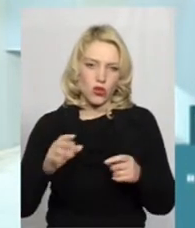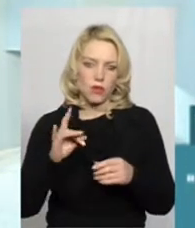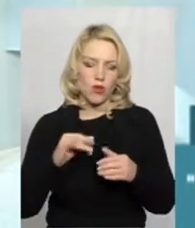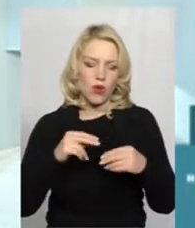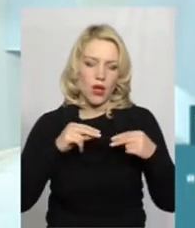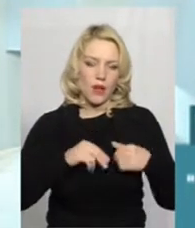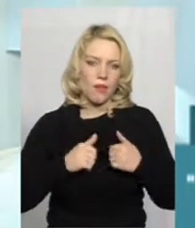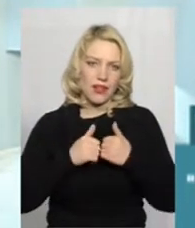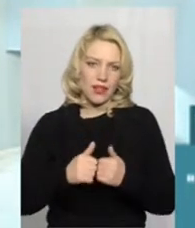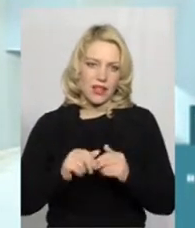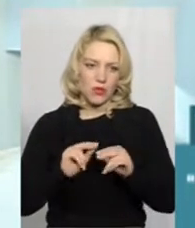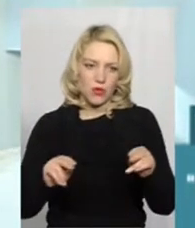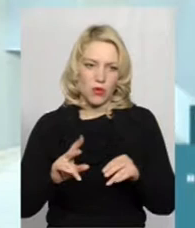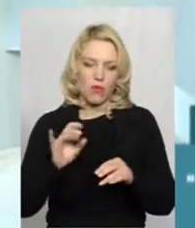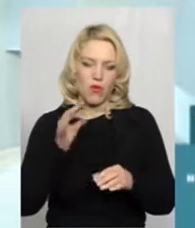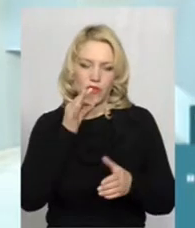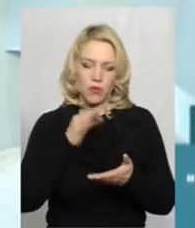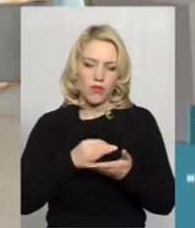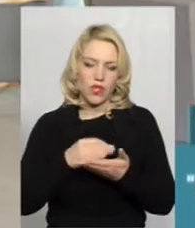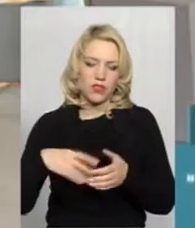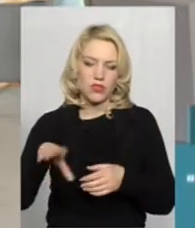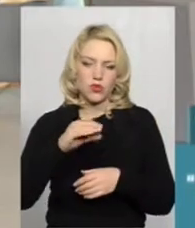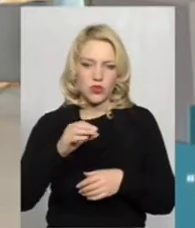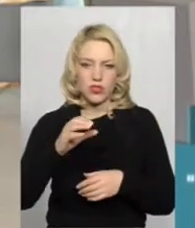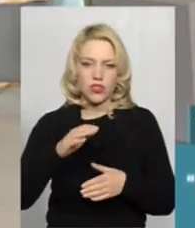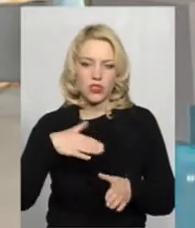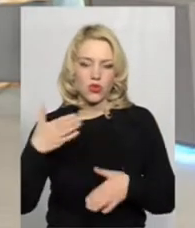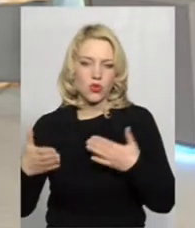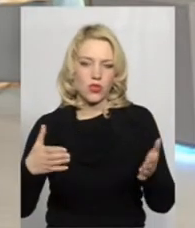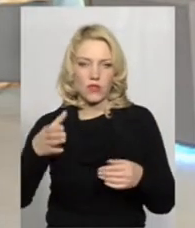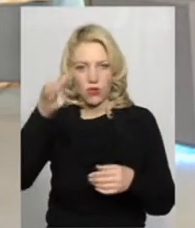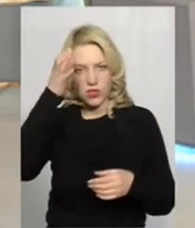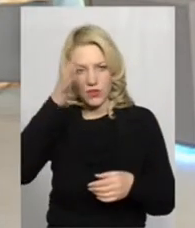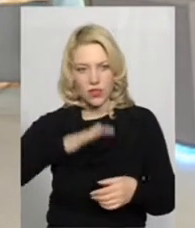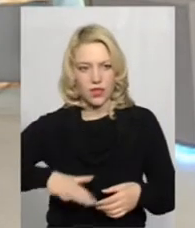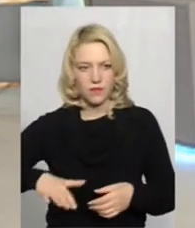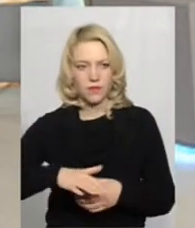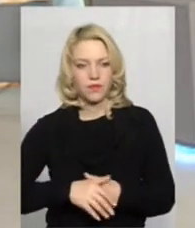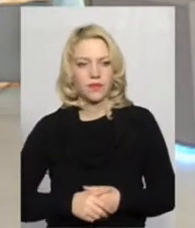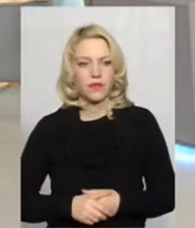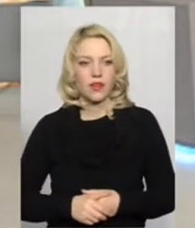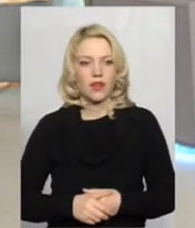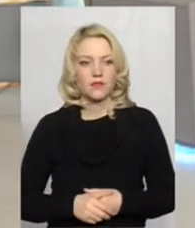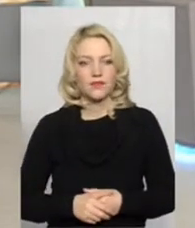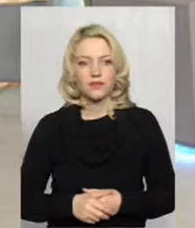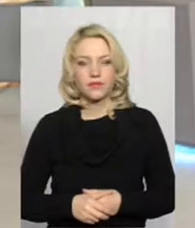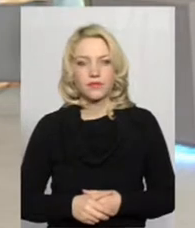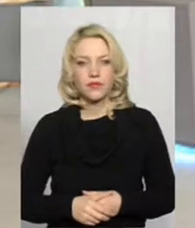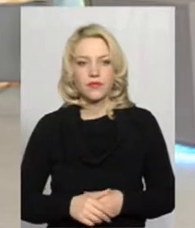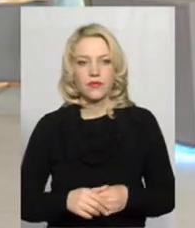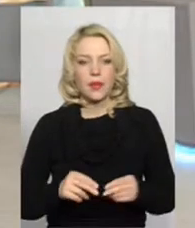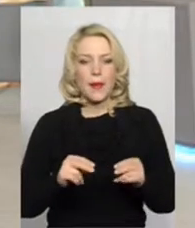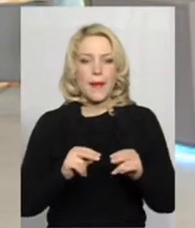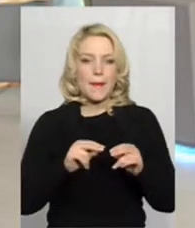ми говоримо про відповідальність усіх сторін в освітньому середовищі. Що значить педагогіка партнерства?